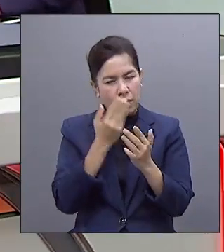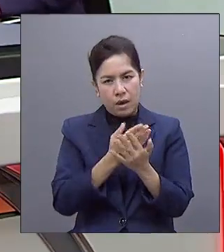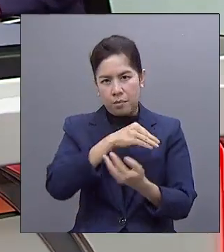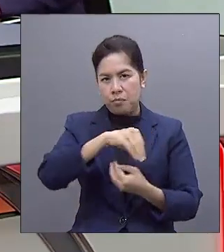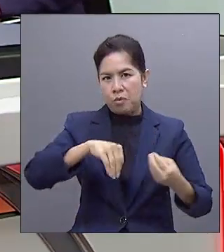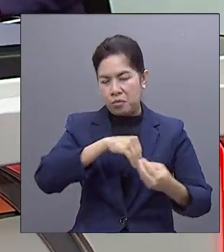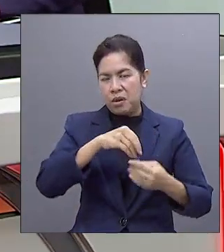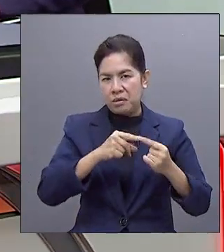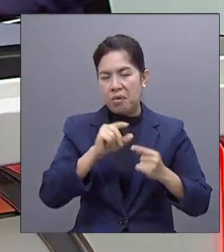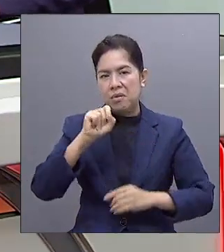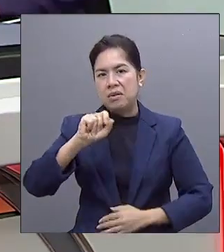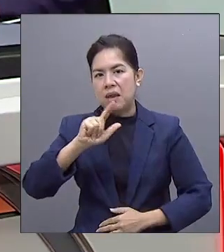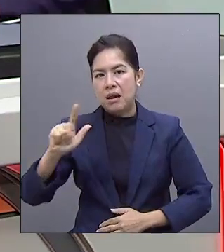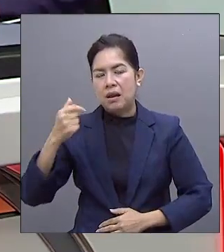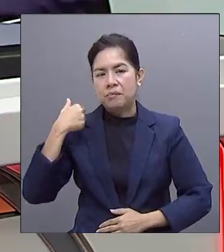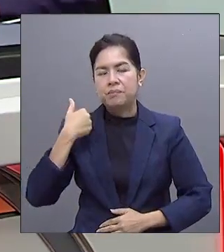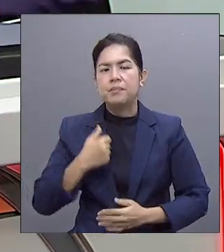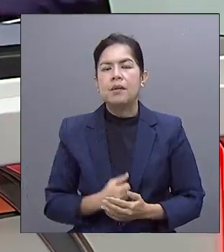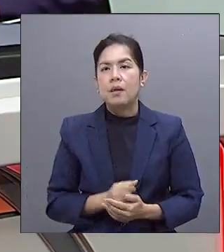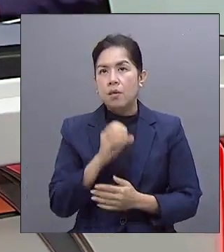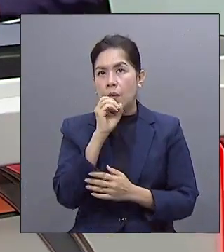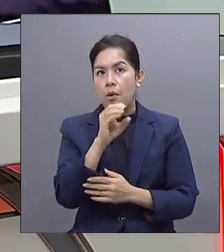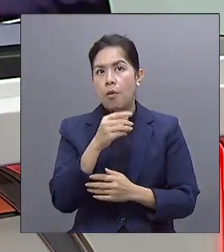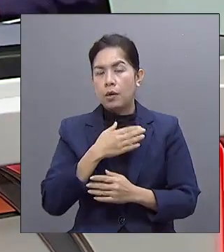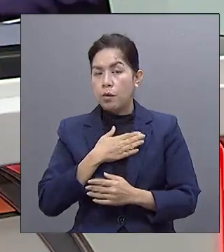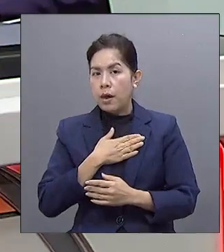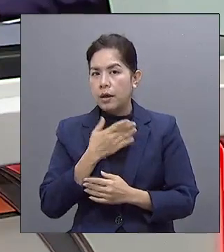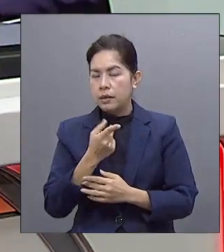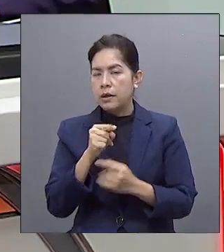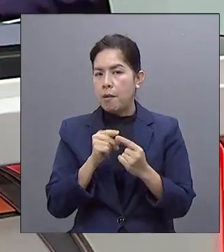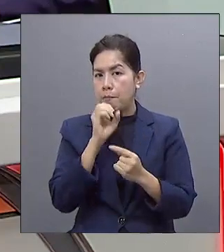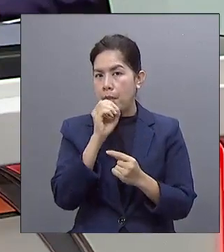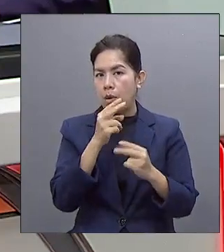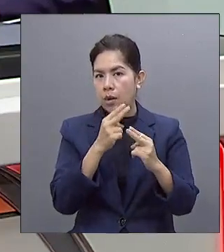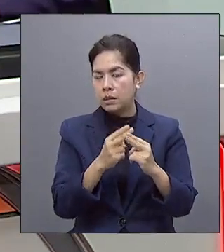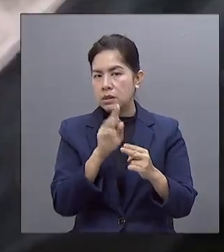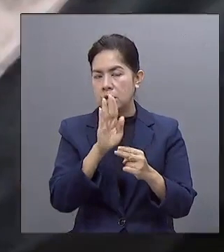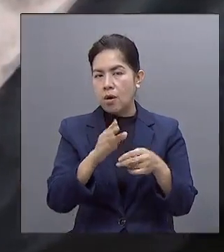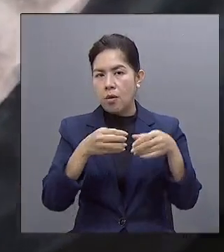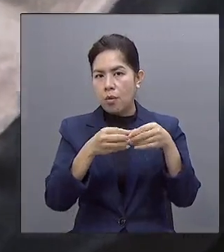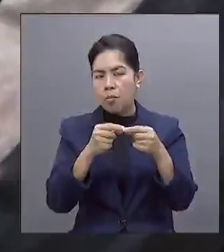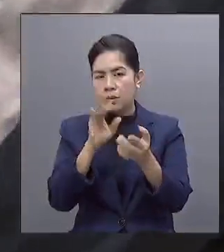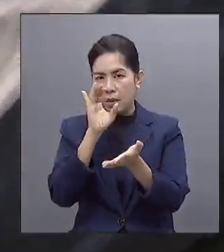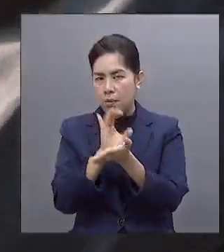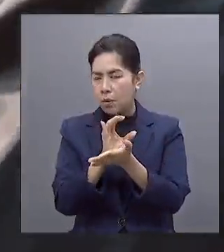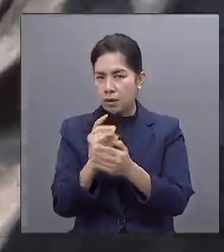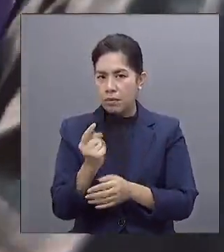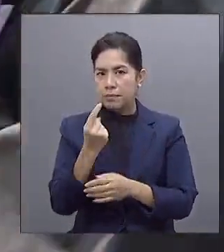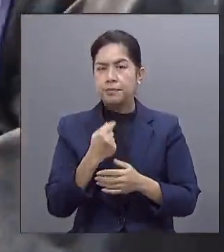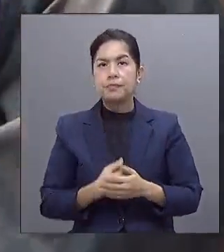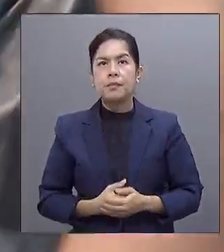ล้านบาทและยังระบุด้วยนะคะว่าเตรียมจะเปิดต่อสำหรับชื่อในล็อตที่สองค่ะ